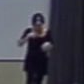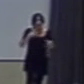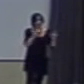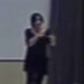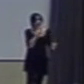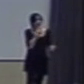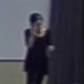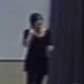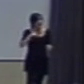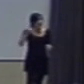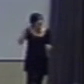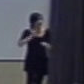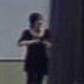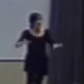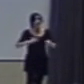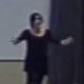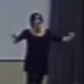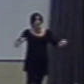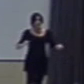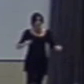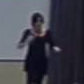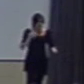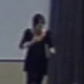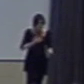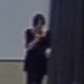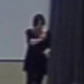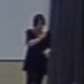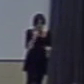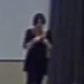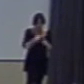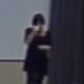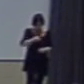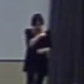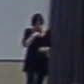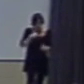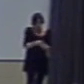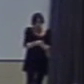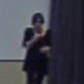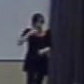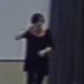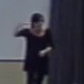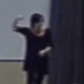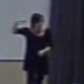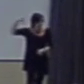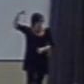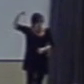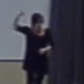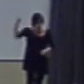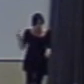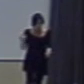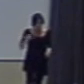està en marxa i jo sento com disparen. No? O sigui, és aquesta manera d'arribar amb missatges que tampoc